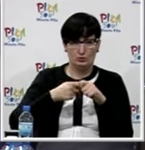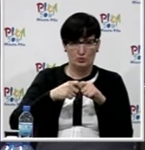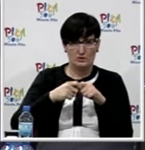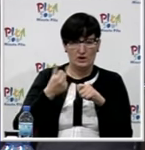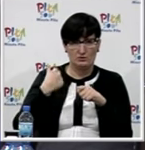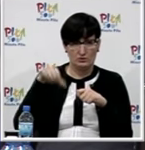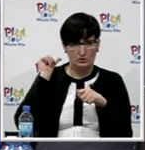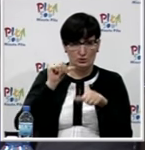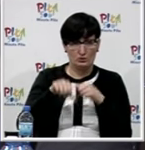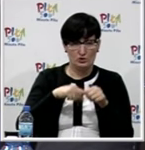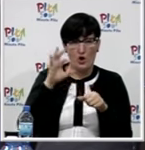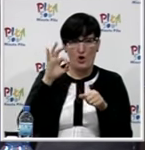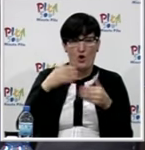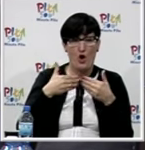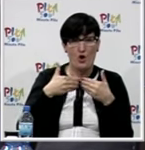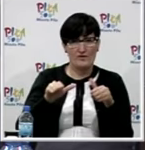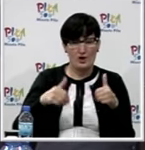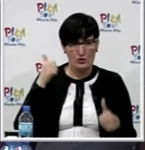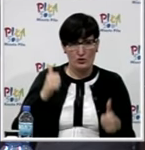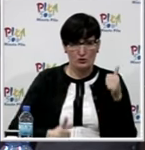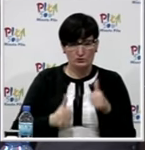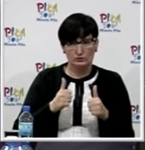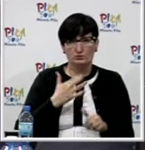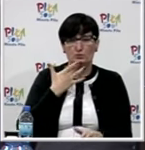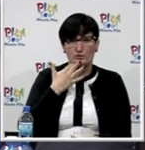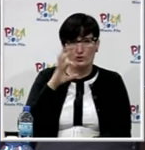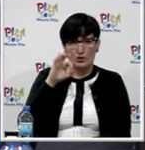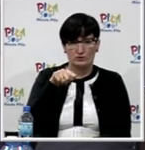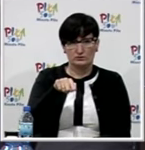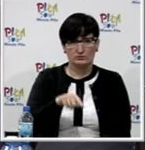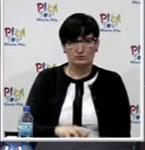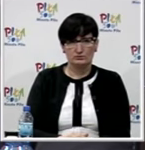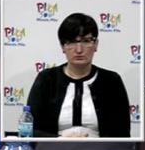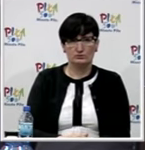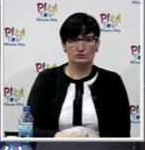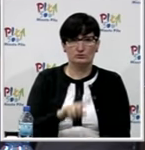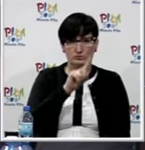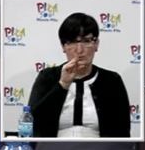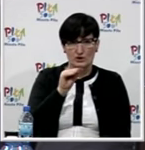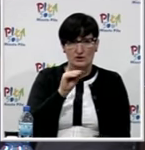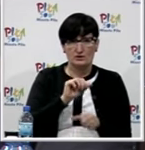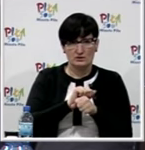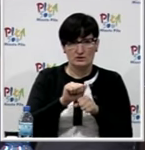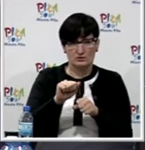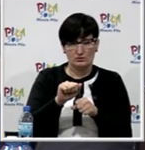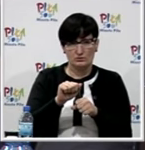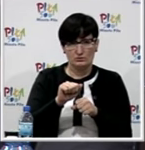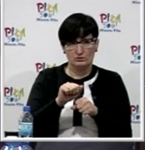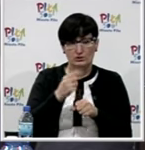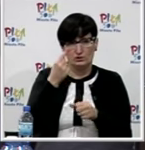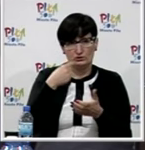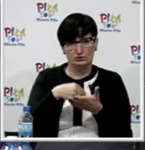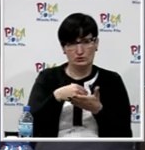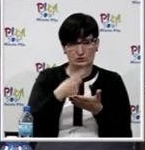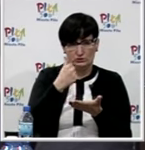kwestii otwartego konkursu, mówi o tym, że są środki są